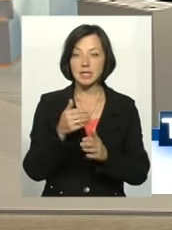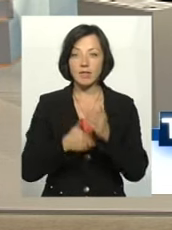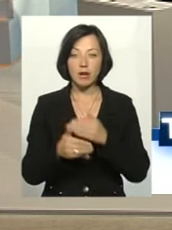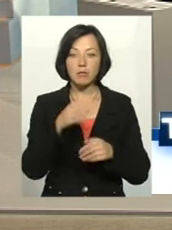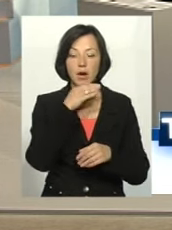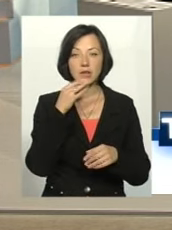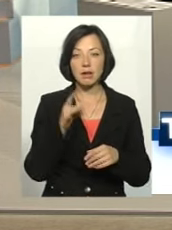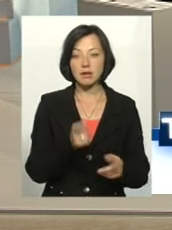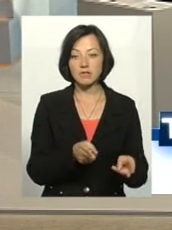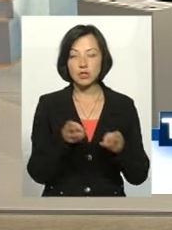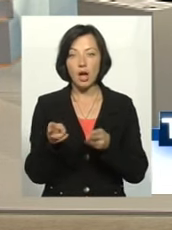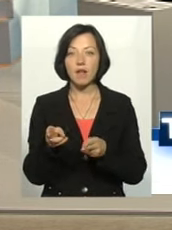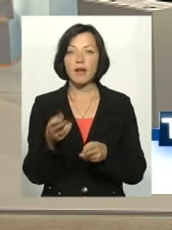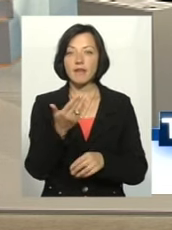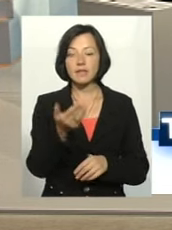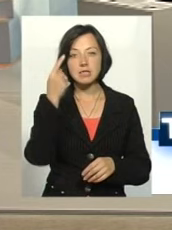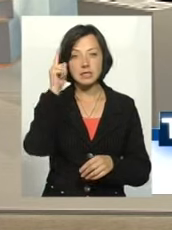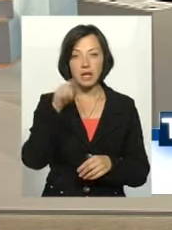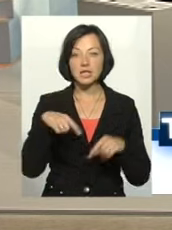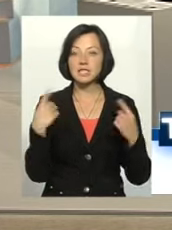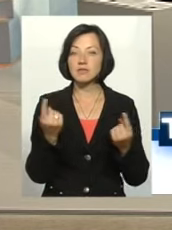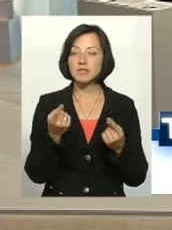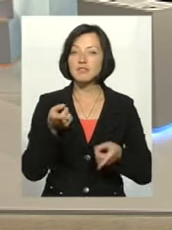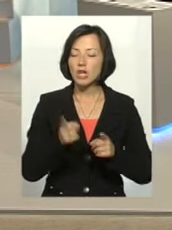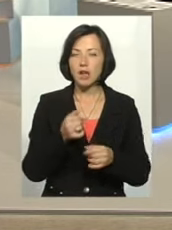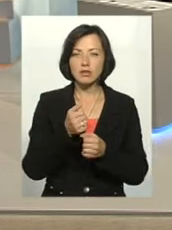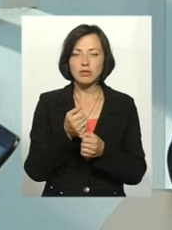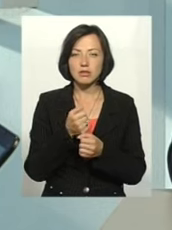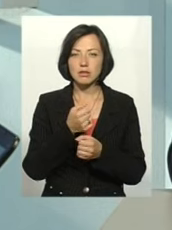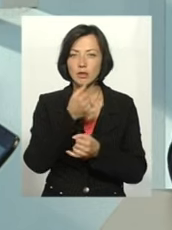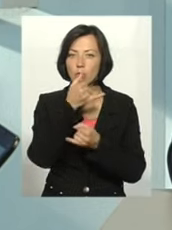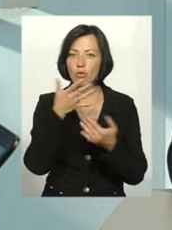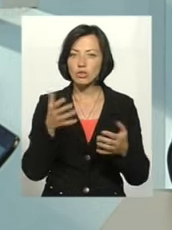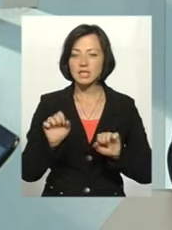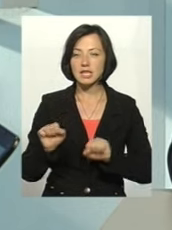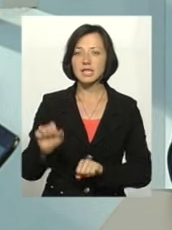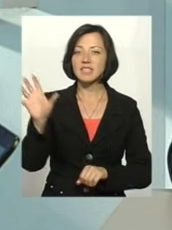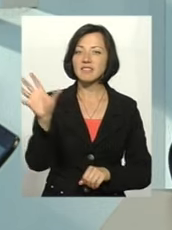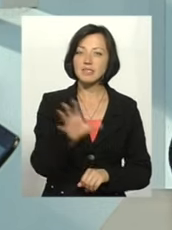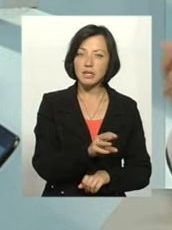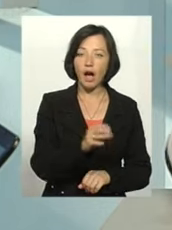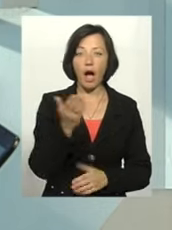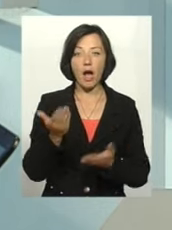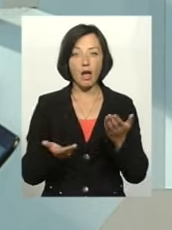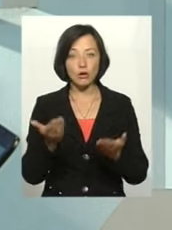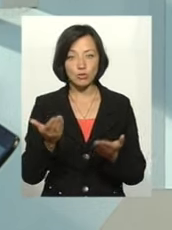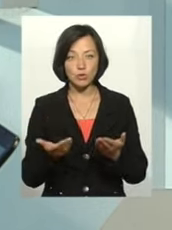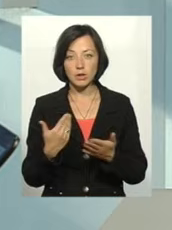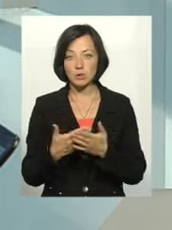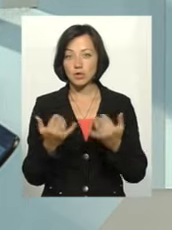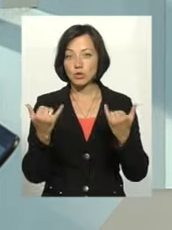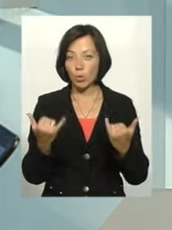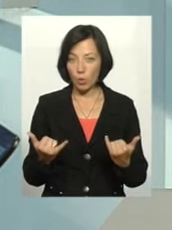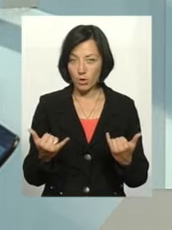виїжджали. Тобто, ви знаєте, звичайно, не можна захистити всіх. Але якщо, от, приміром,